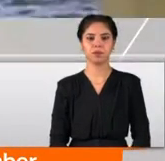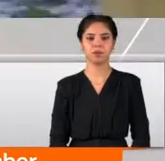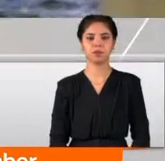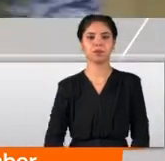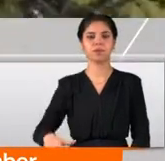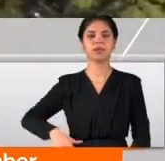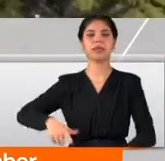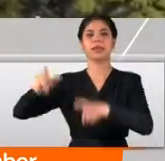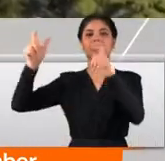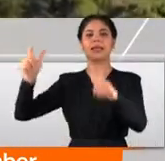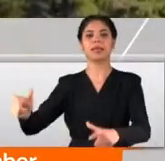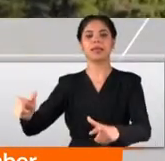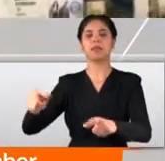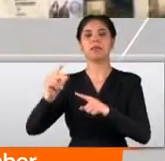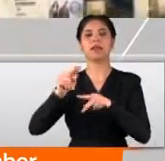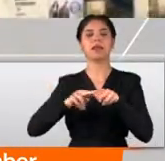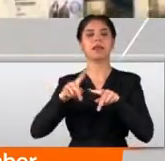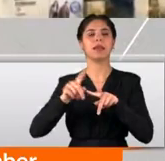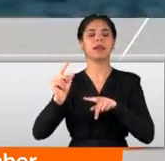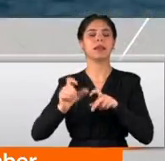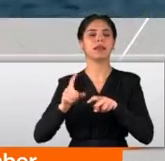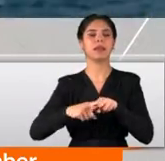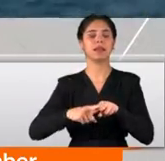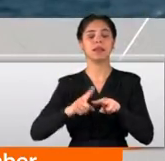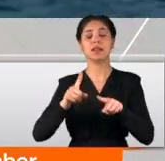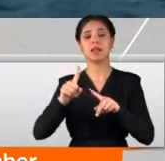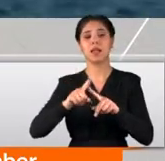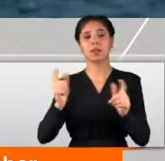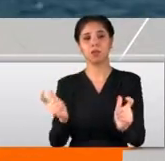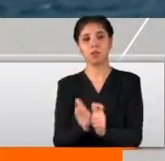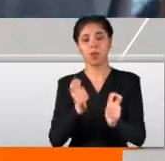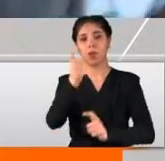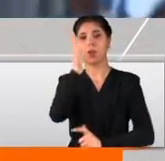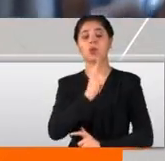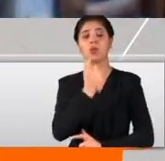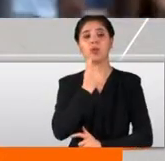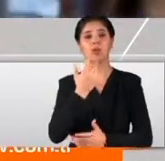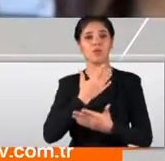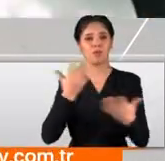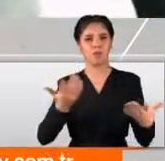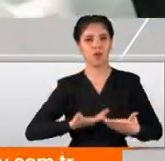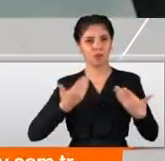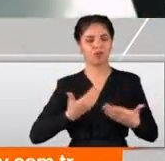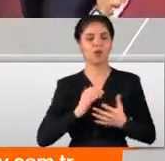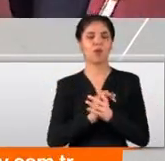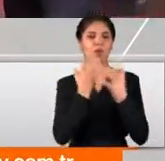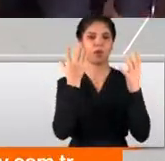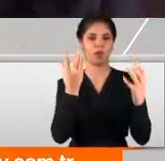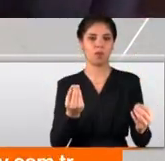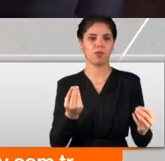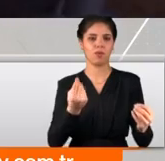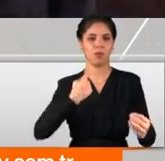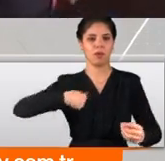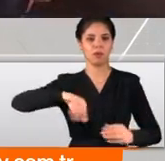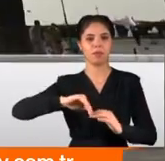İzmir İktisat Kongresi'nin de 100. yılını hep birlikte büyük bir heyecanla kutlayacağız. Biz tabii ayrı